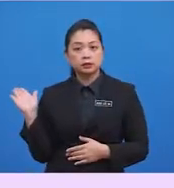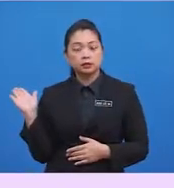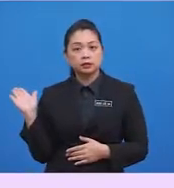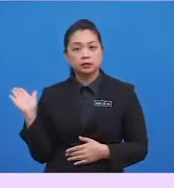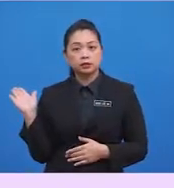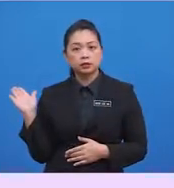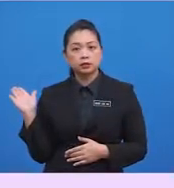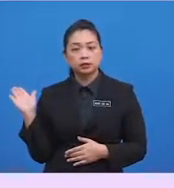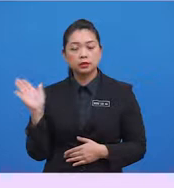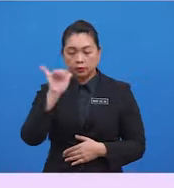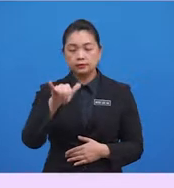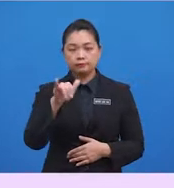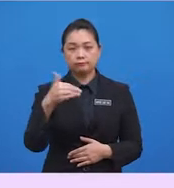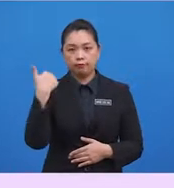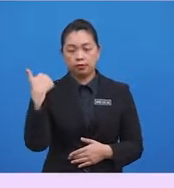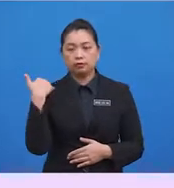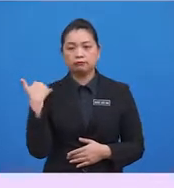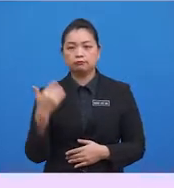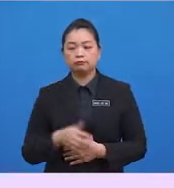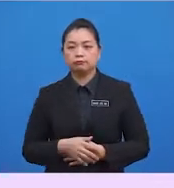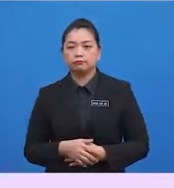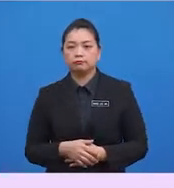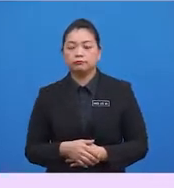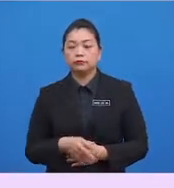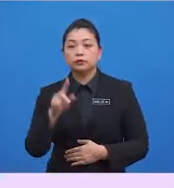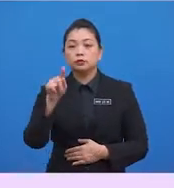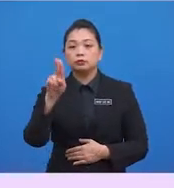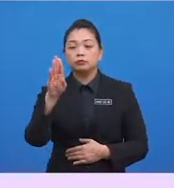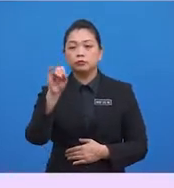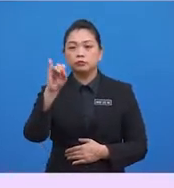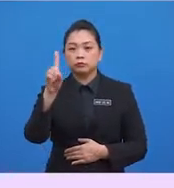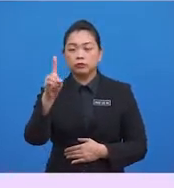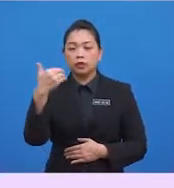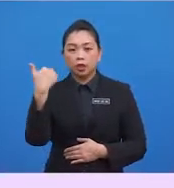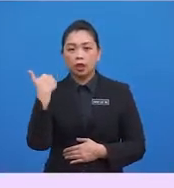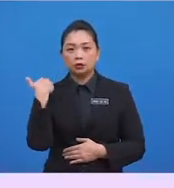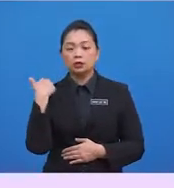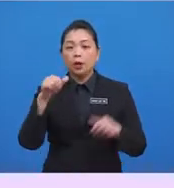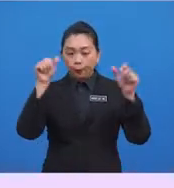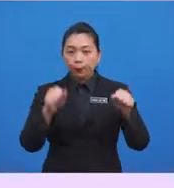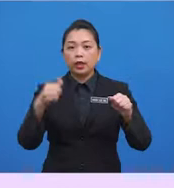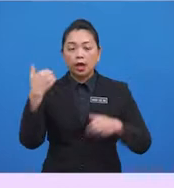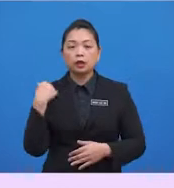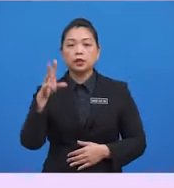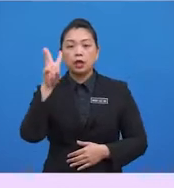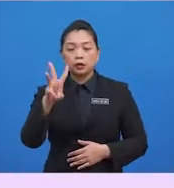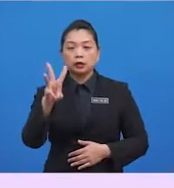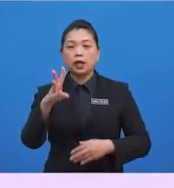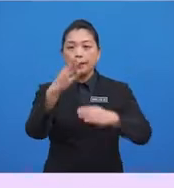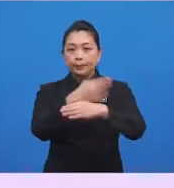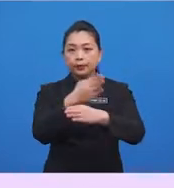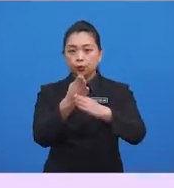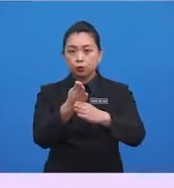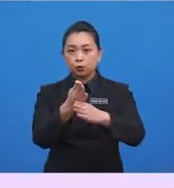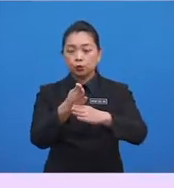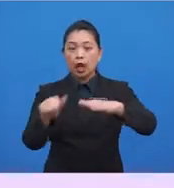kuboid? Ya, ada. Kuboid boleh terdiri daripada enam bentuk asas